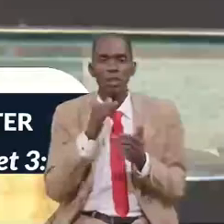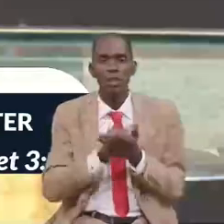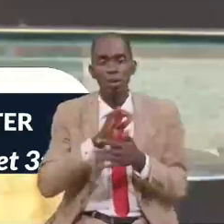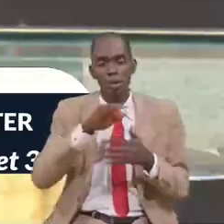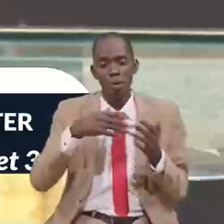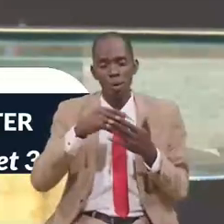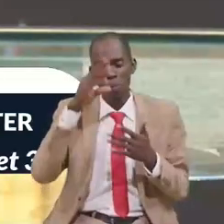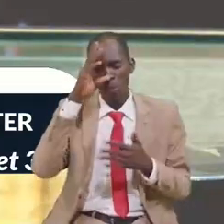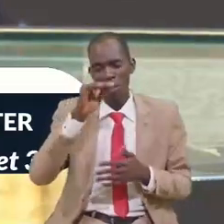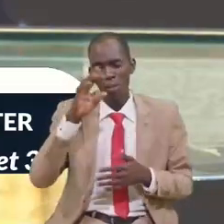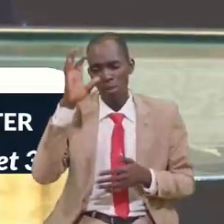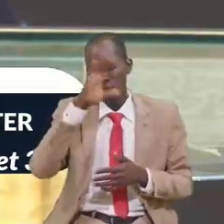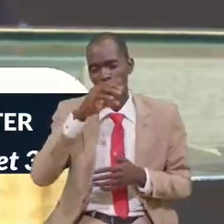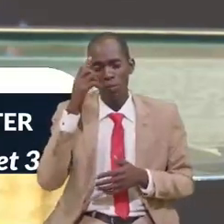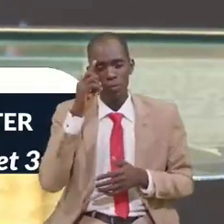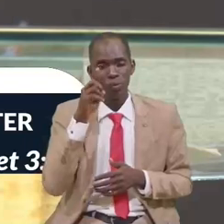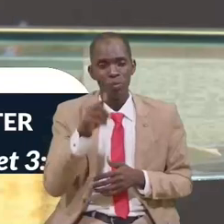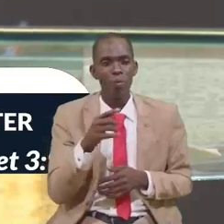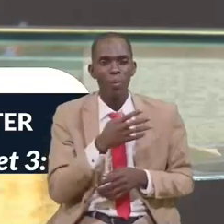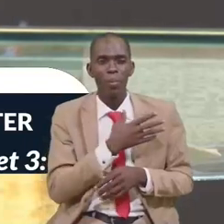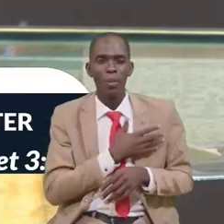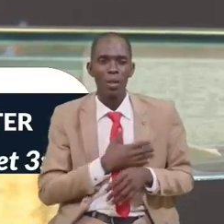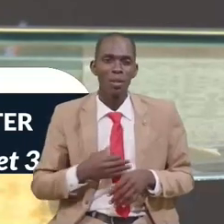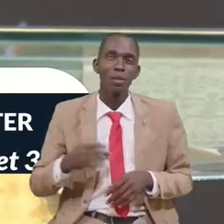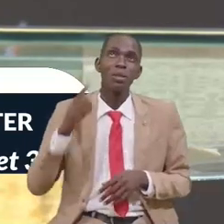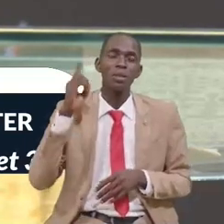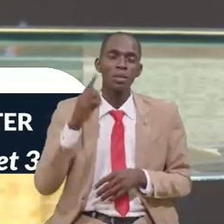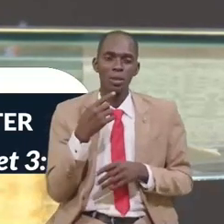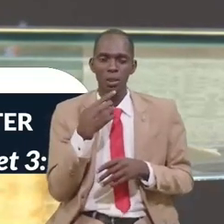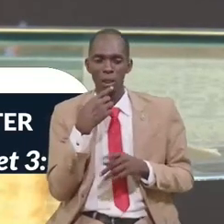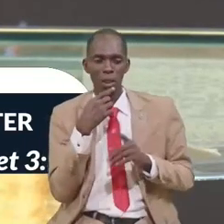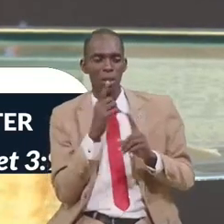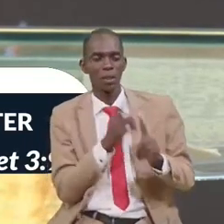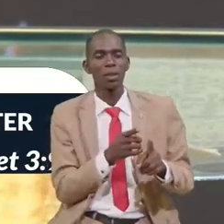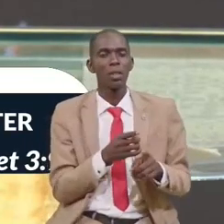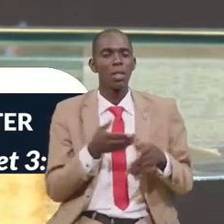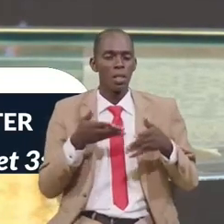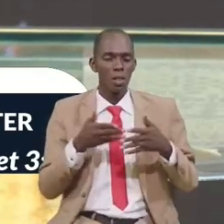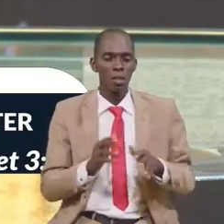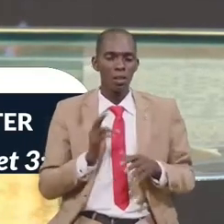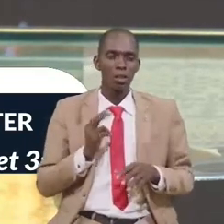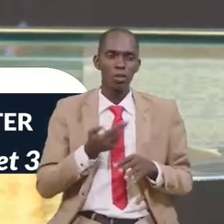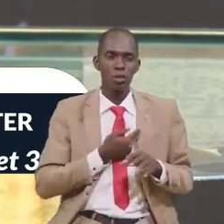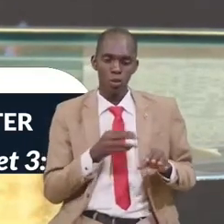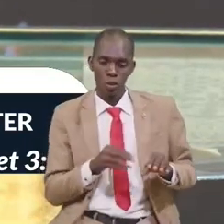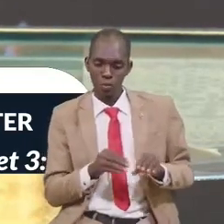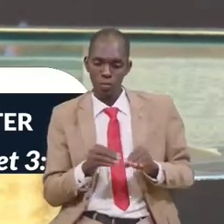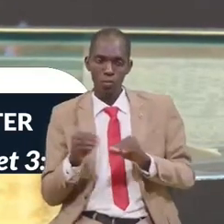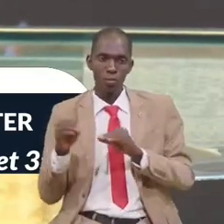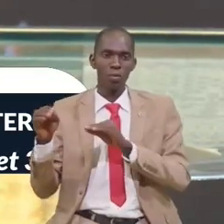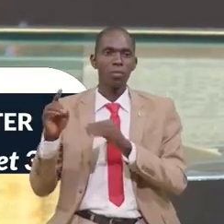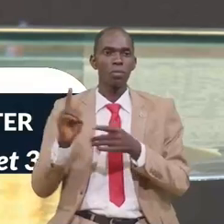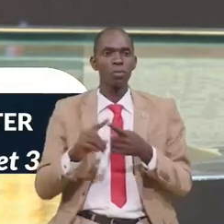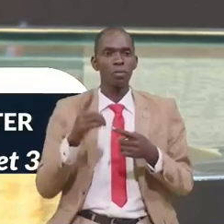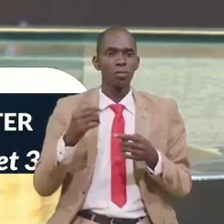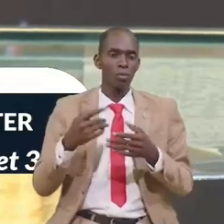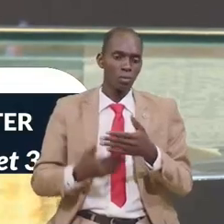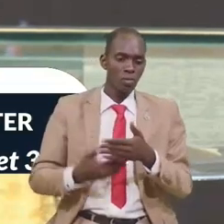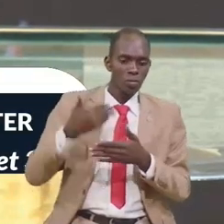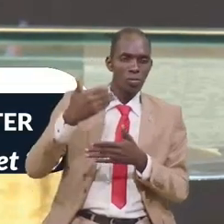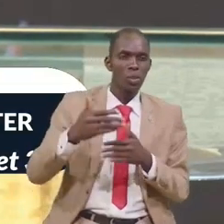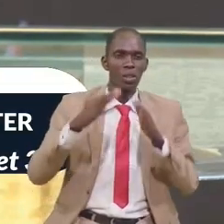te cherchent. » Il leur répondit, « Allons ailleurs. » Allons ailleurs.